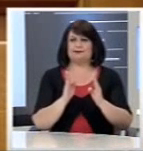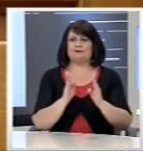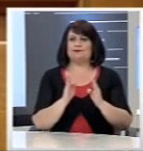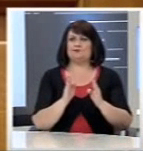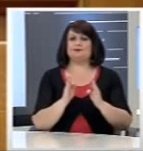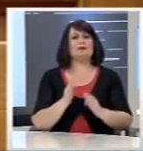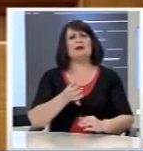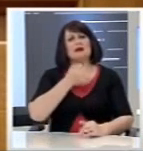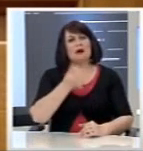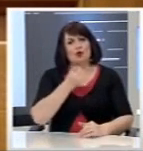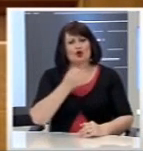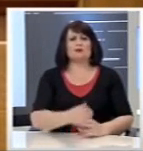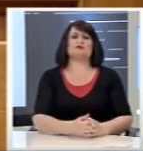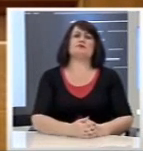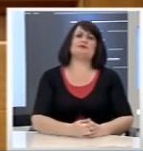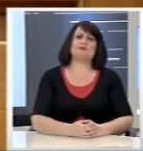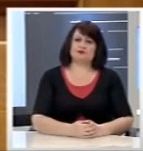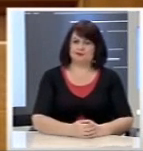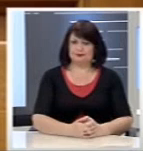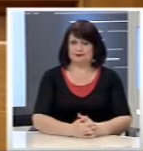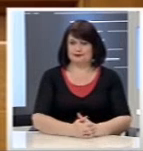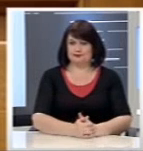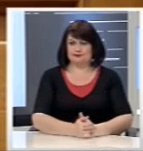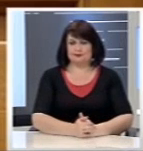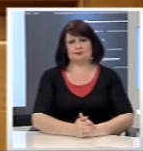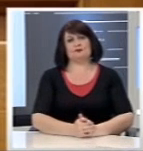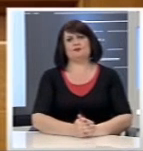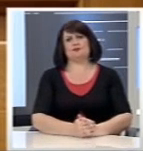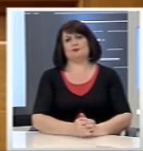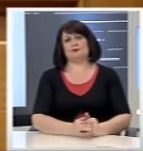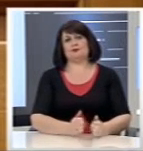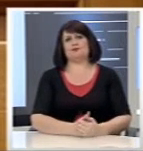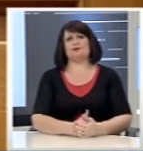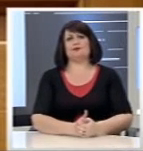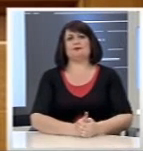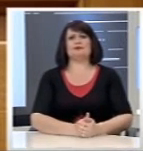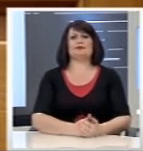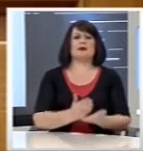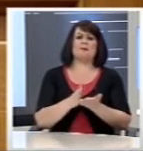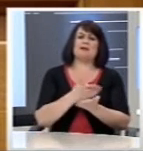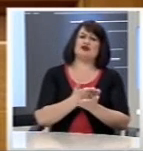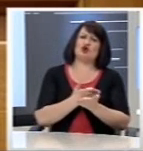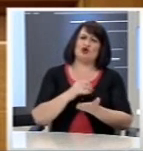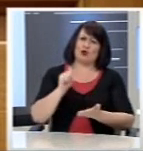να σχολιάσω αυτά τα οποία είπατε στο πρώτο μισό της ομιλίας.